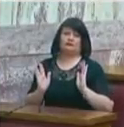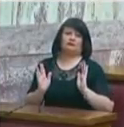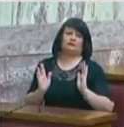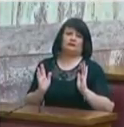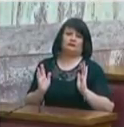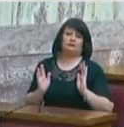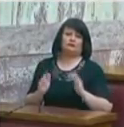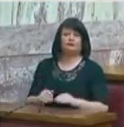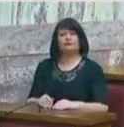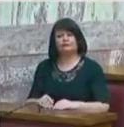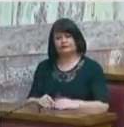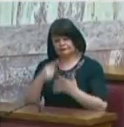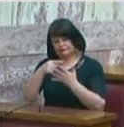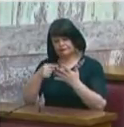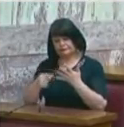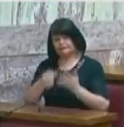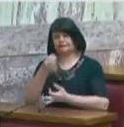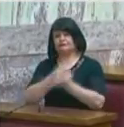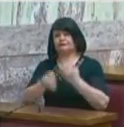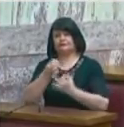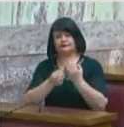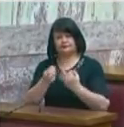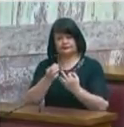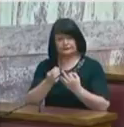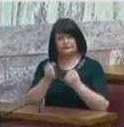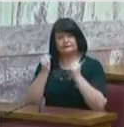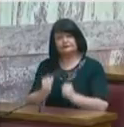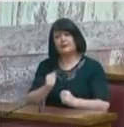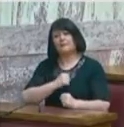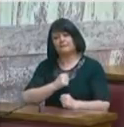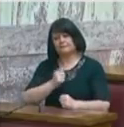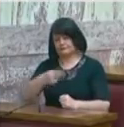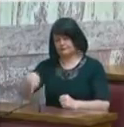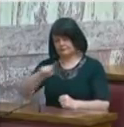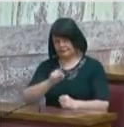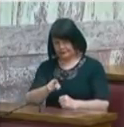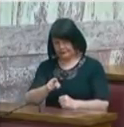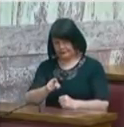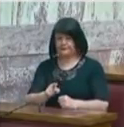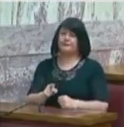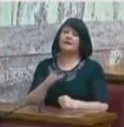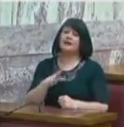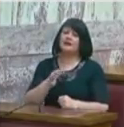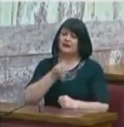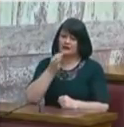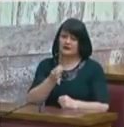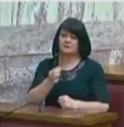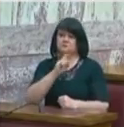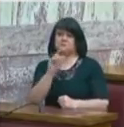Αυτά έχουν καταγραφεί ως οι βασικές σας θέσεις. Και θέλω τελικά να σας